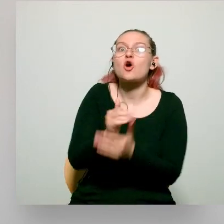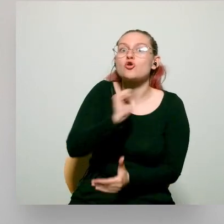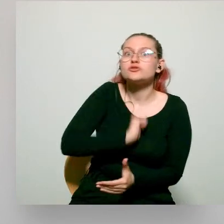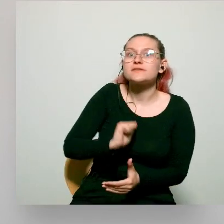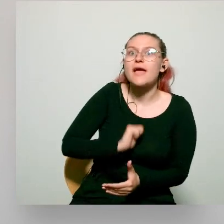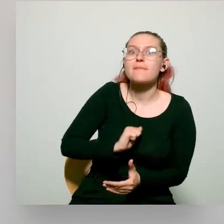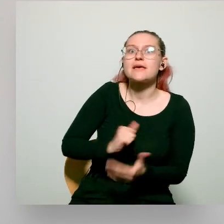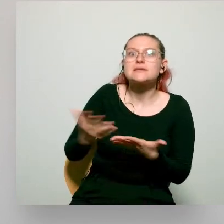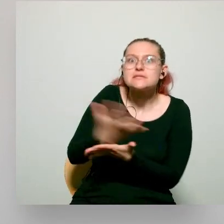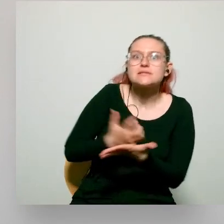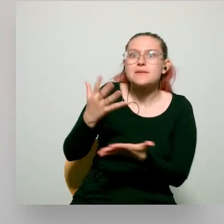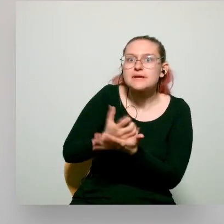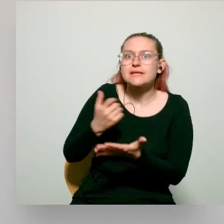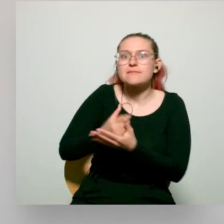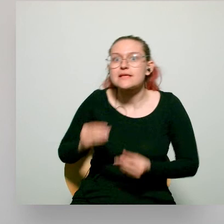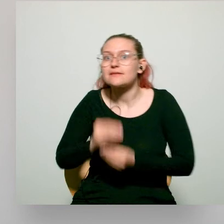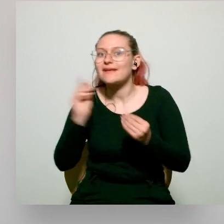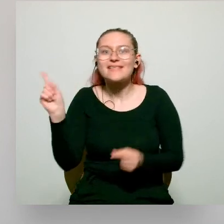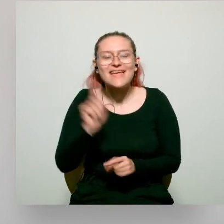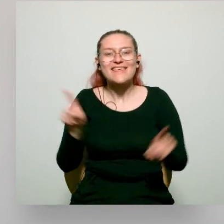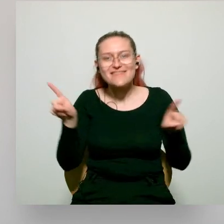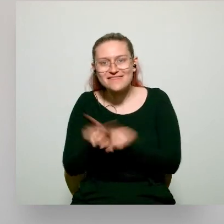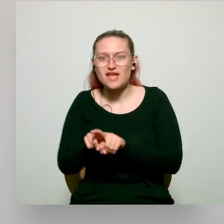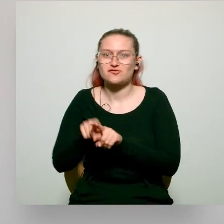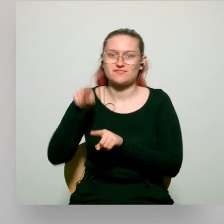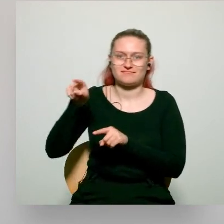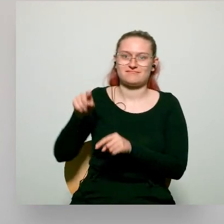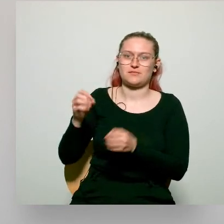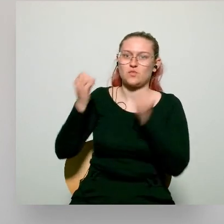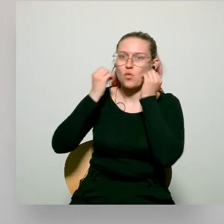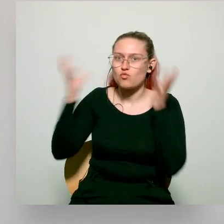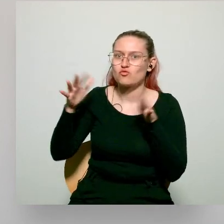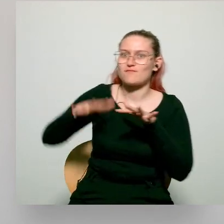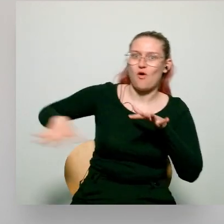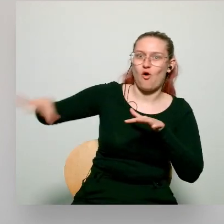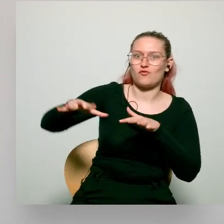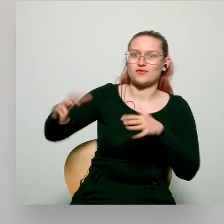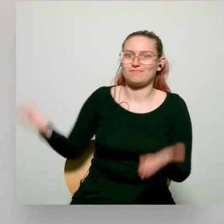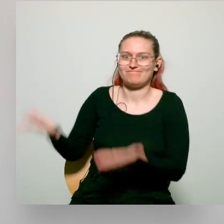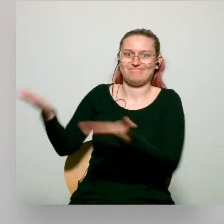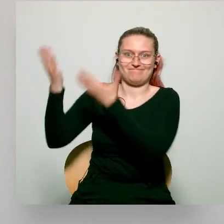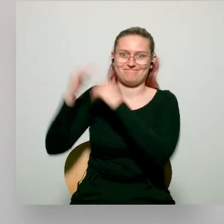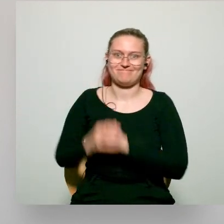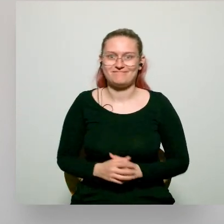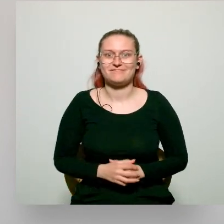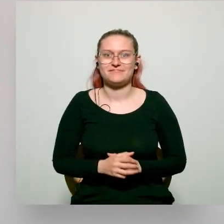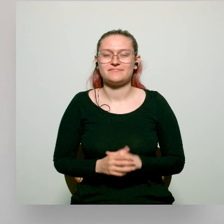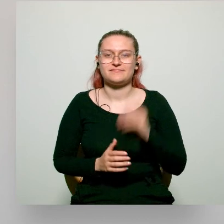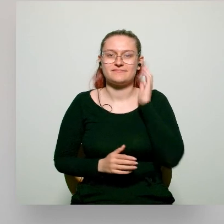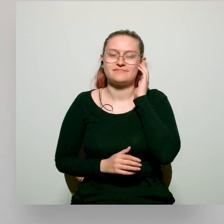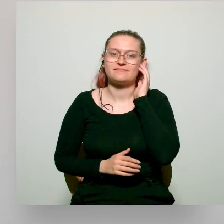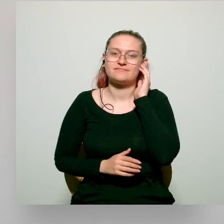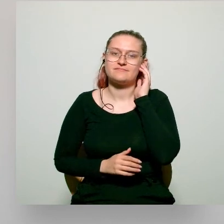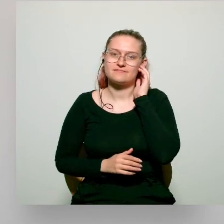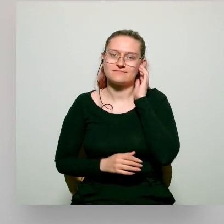później powinno to nastąpić. Jeżeli wciąż zmieniają się elity, to statystycznie